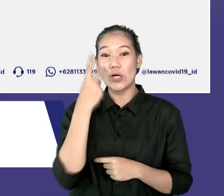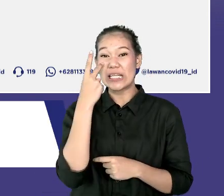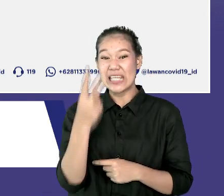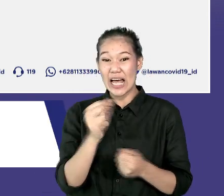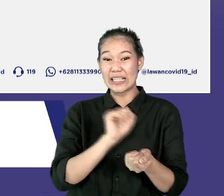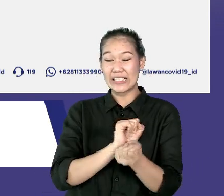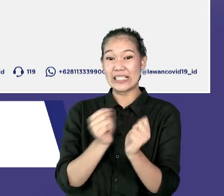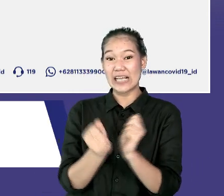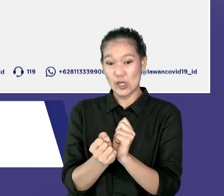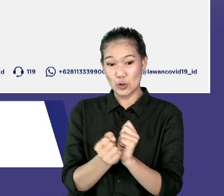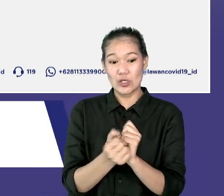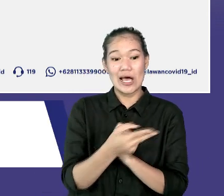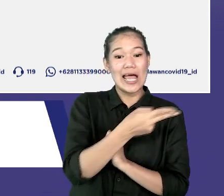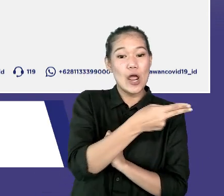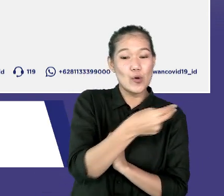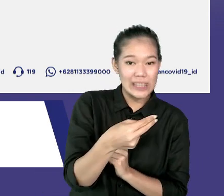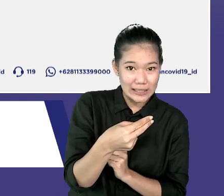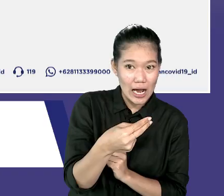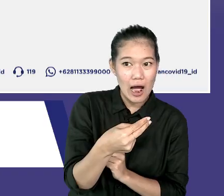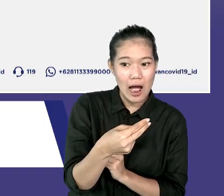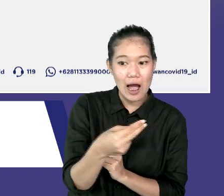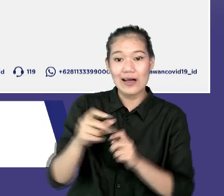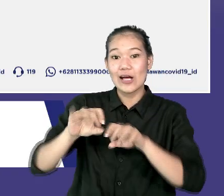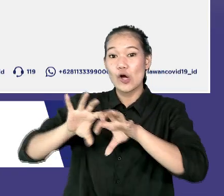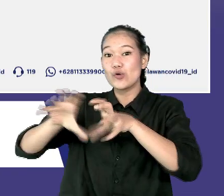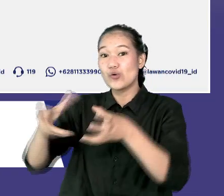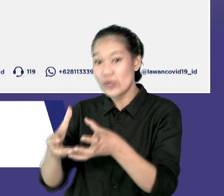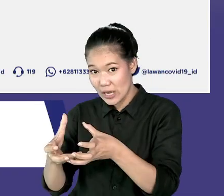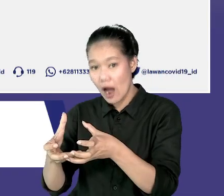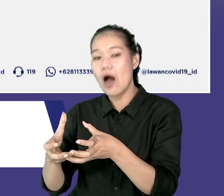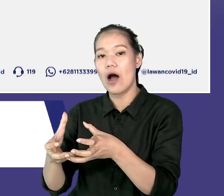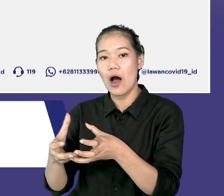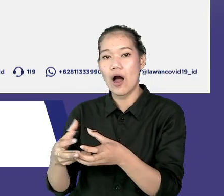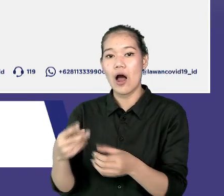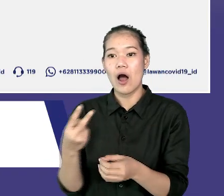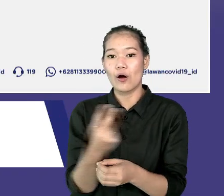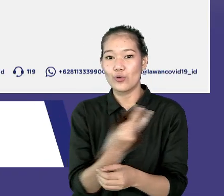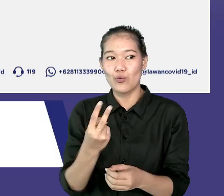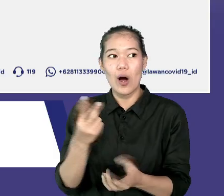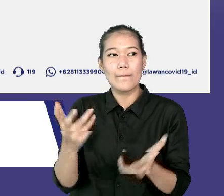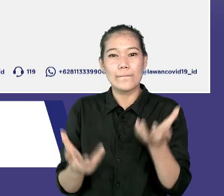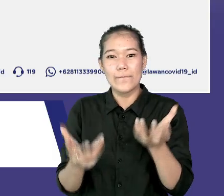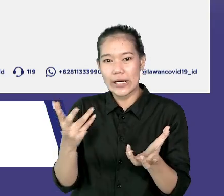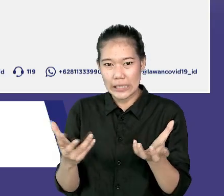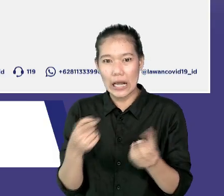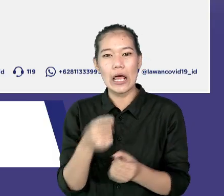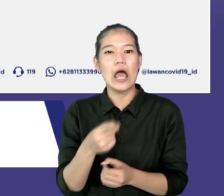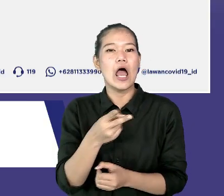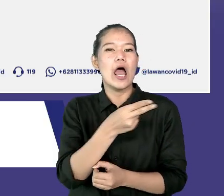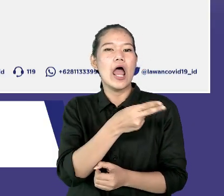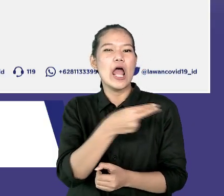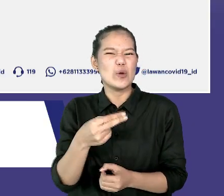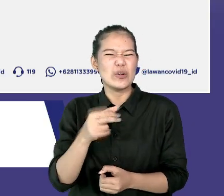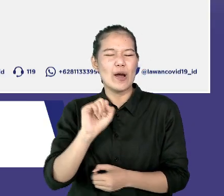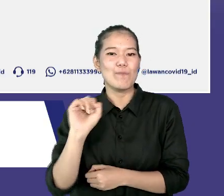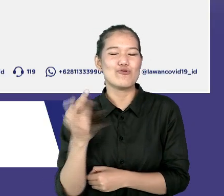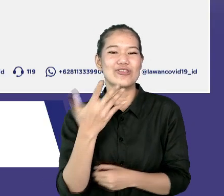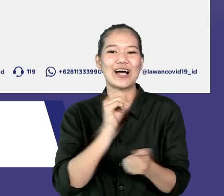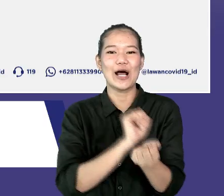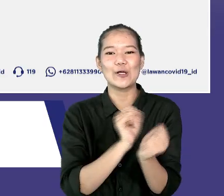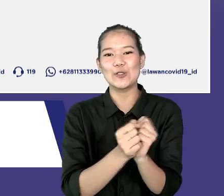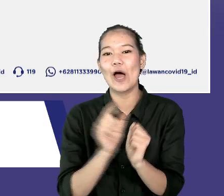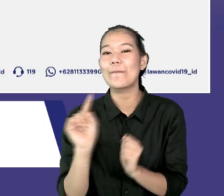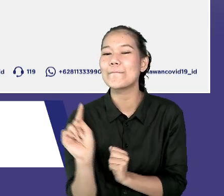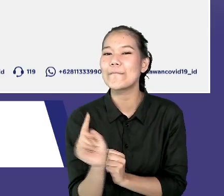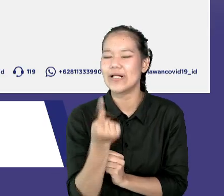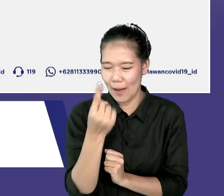kenaikan kasus Indonesia dibandingkan dunia dan negara lainnya, maka Indonesia mengalami periode puncak kasus